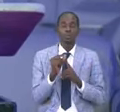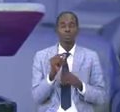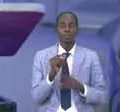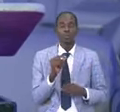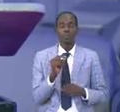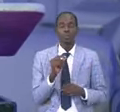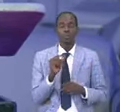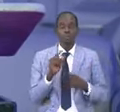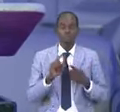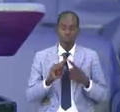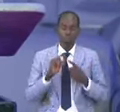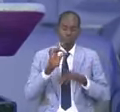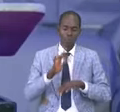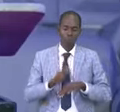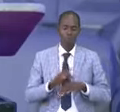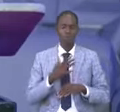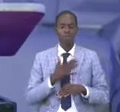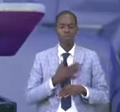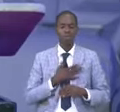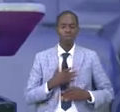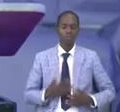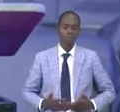et touche ma vie